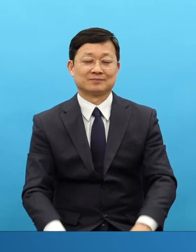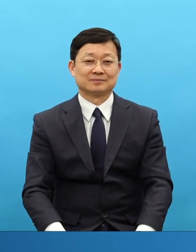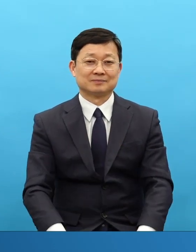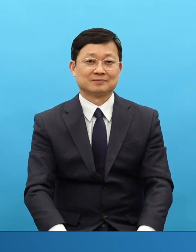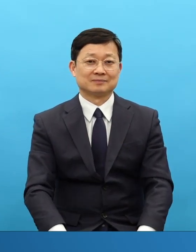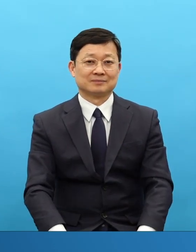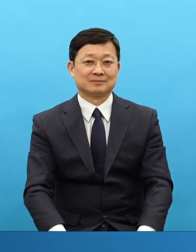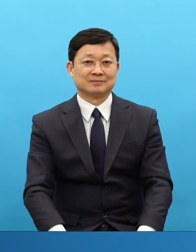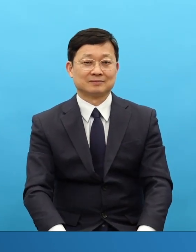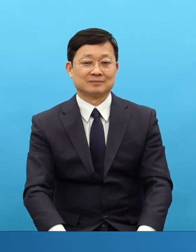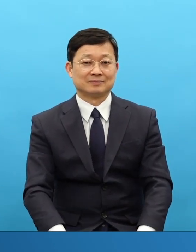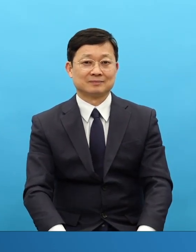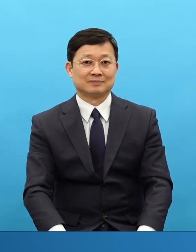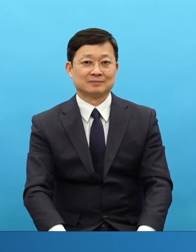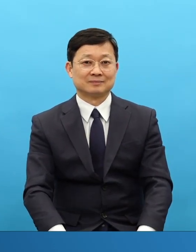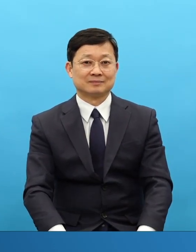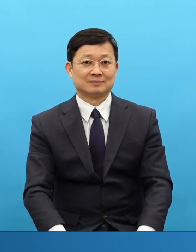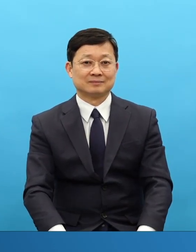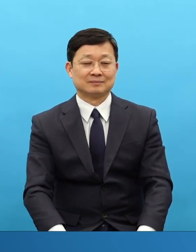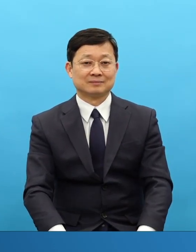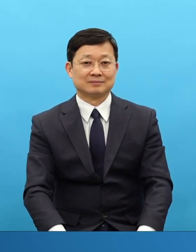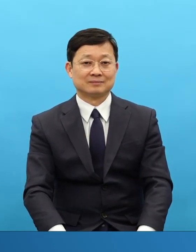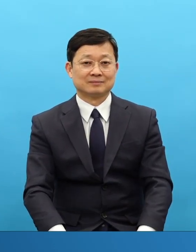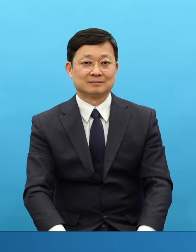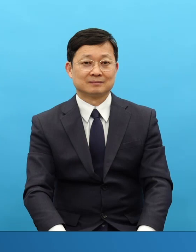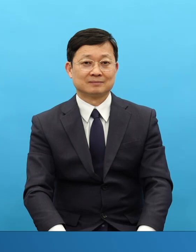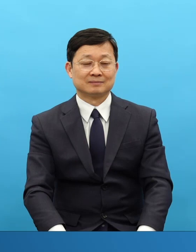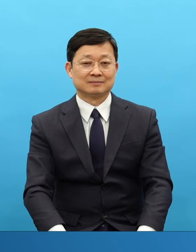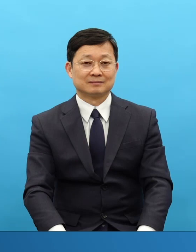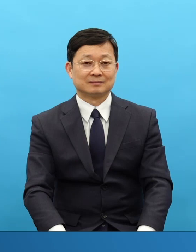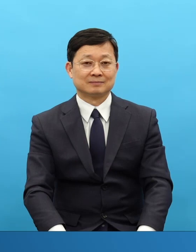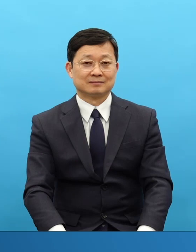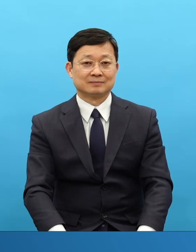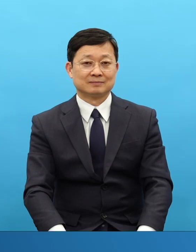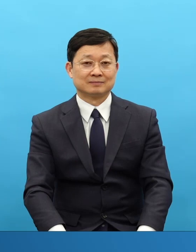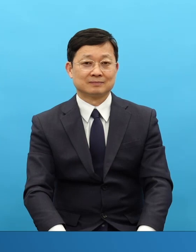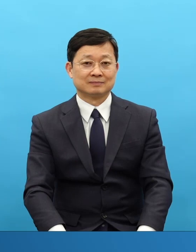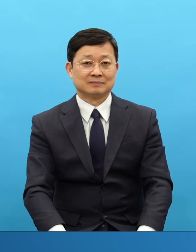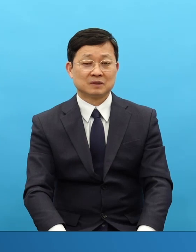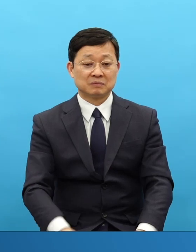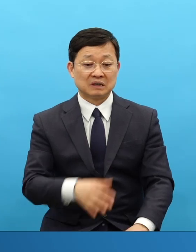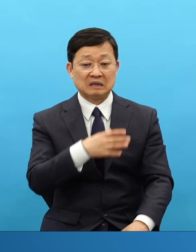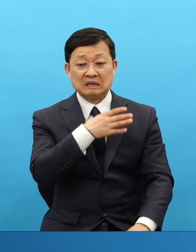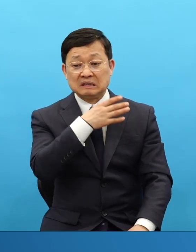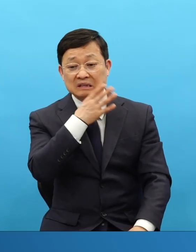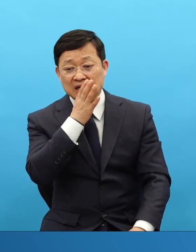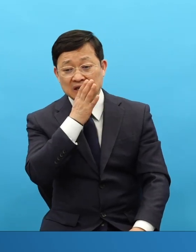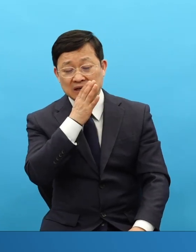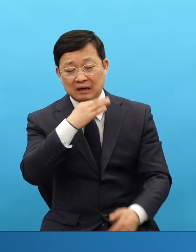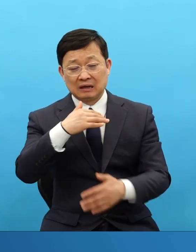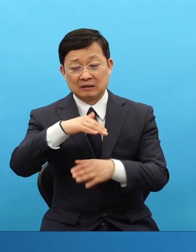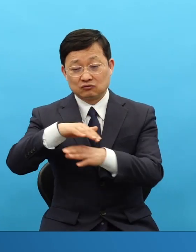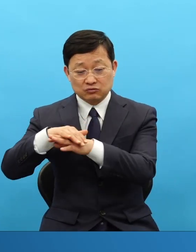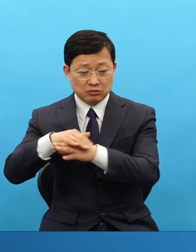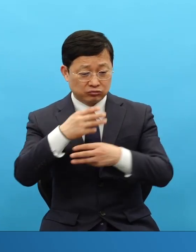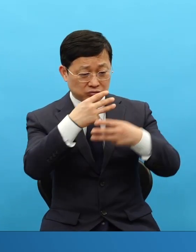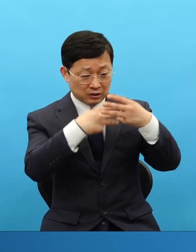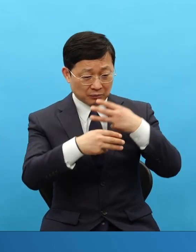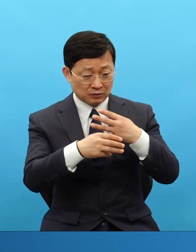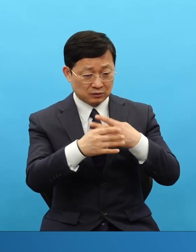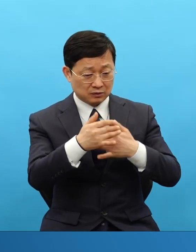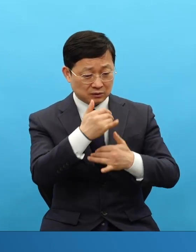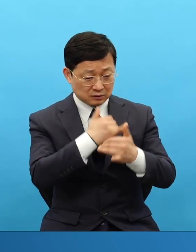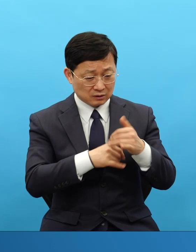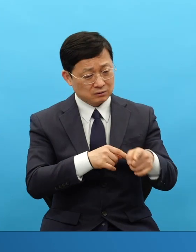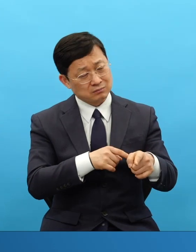여기 뭐 어느 정도 인생을 살아난 여러분도 그렇다고 손치지만은 이제 우리 후대들과 많은